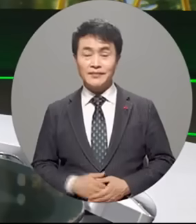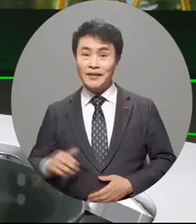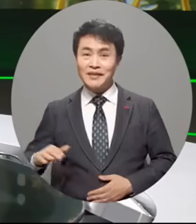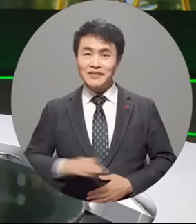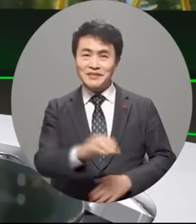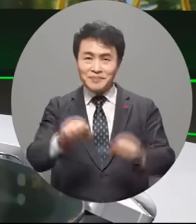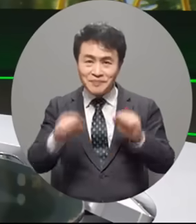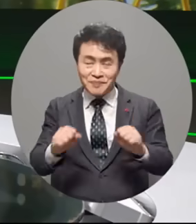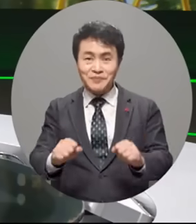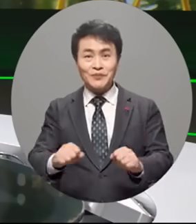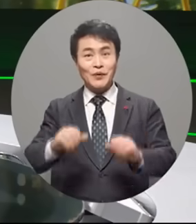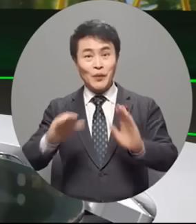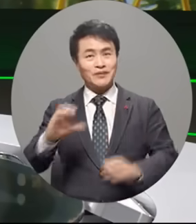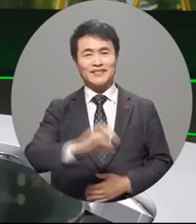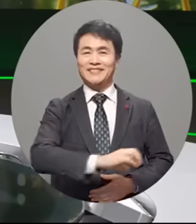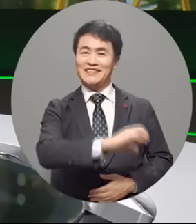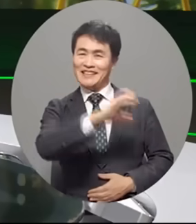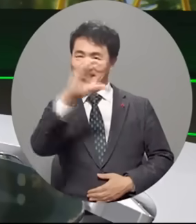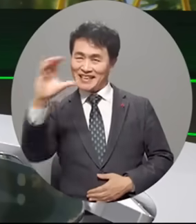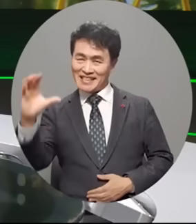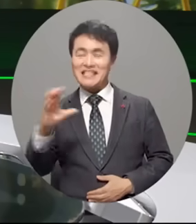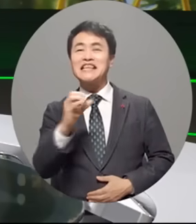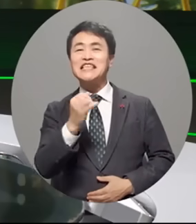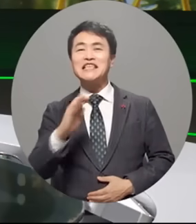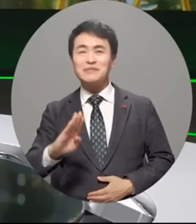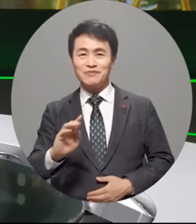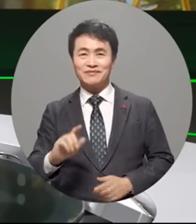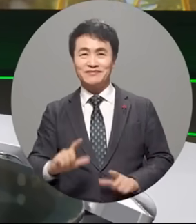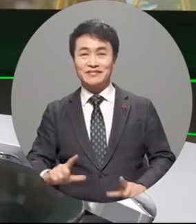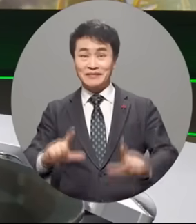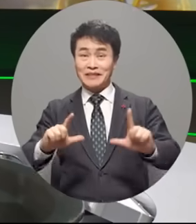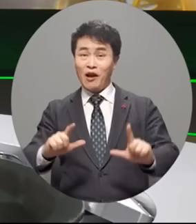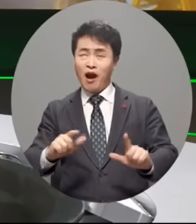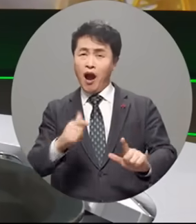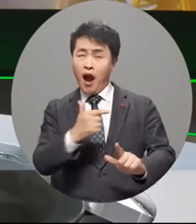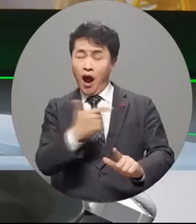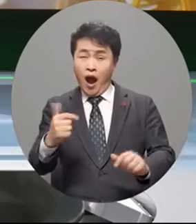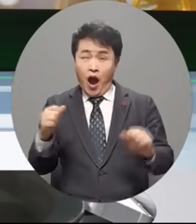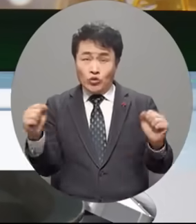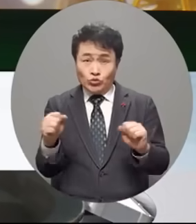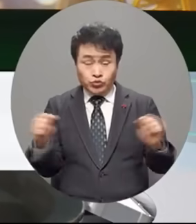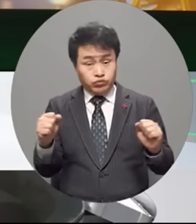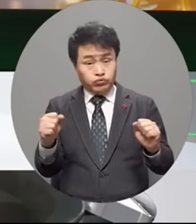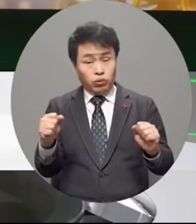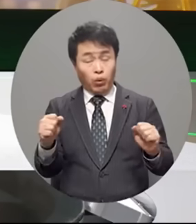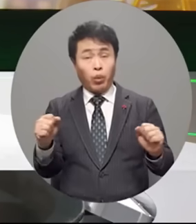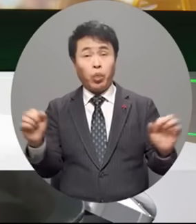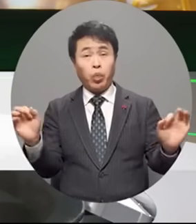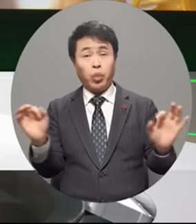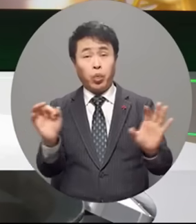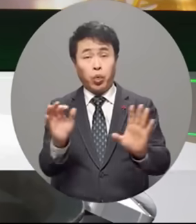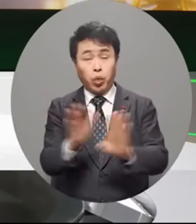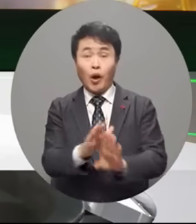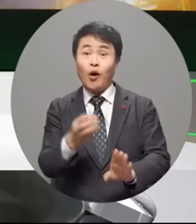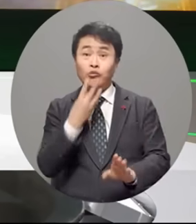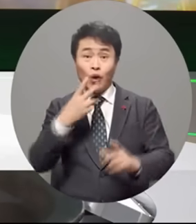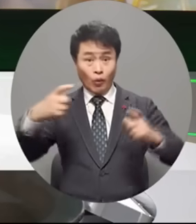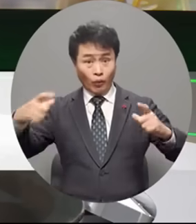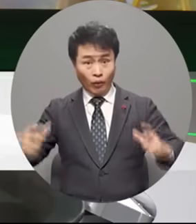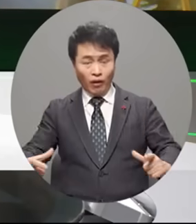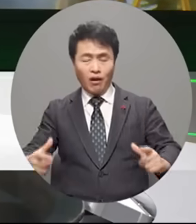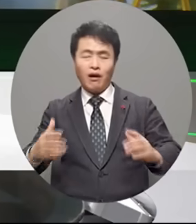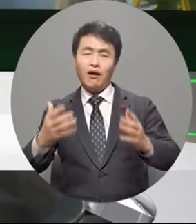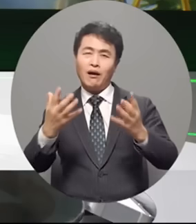여러분 안녕하십니까? 오늘은 크리스마스 이브입니다. 매서웠던 한파도 다소 누그러지면서 서울 도심에는